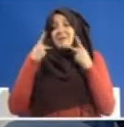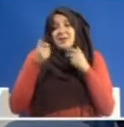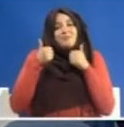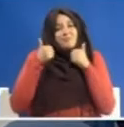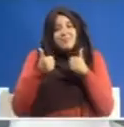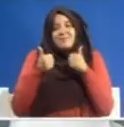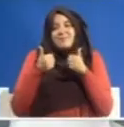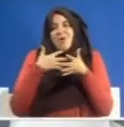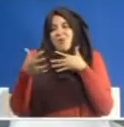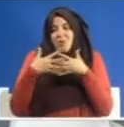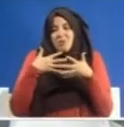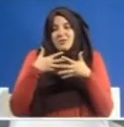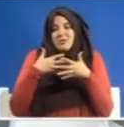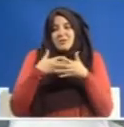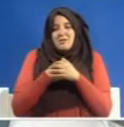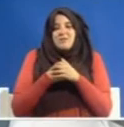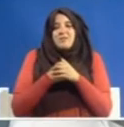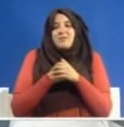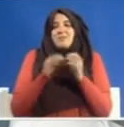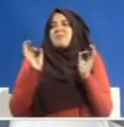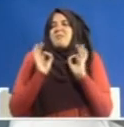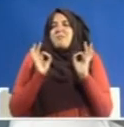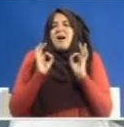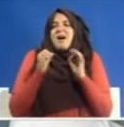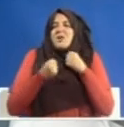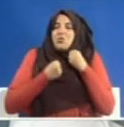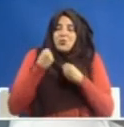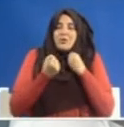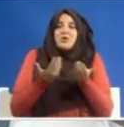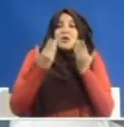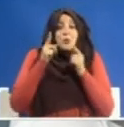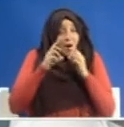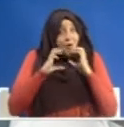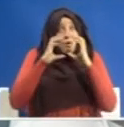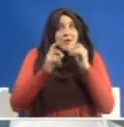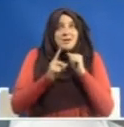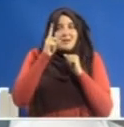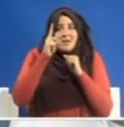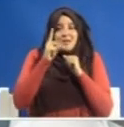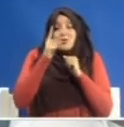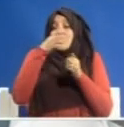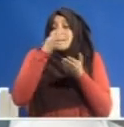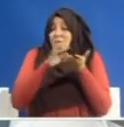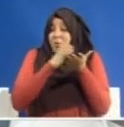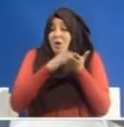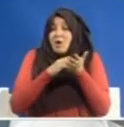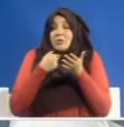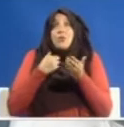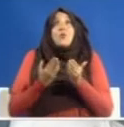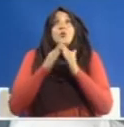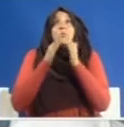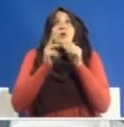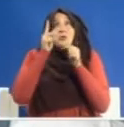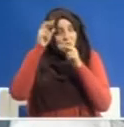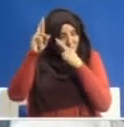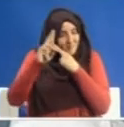الله بالخير وبالسعادة وما تكونش جحيم. ثقي في الله عز وجل، ربي قال وقال ربكم ادعوني أستجب لكم. نسأل الله